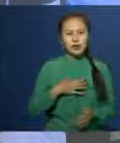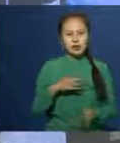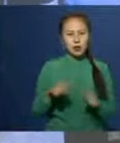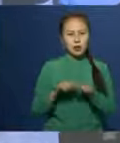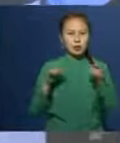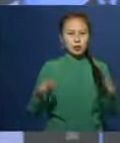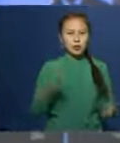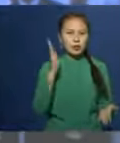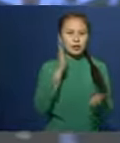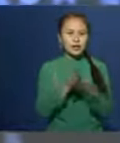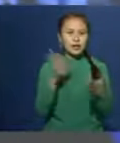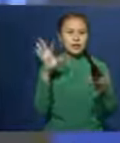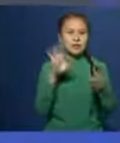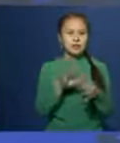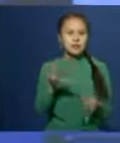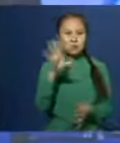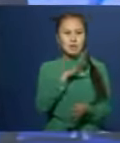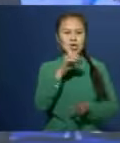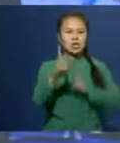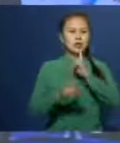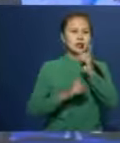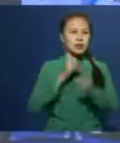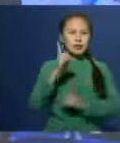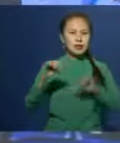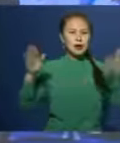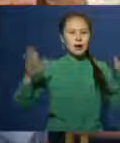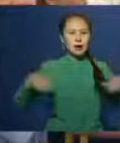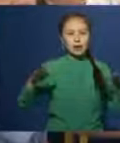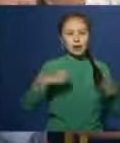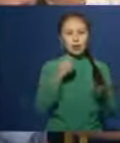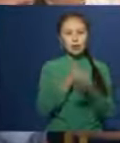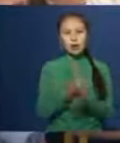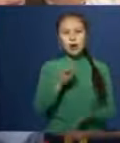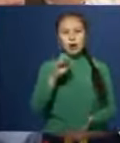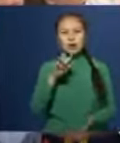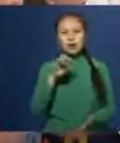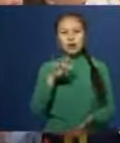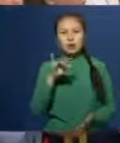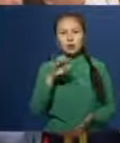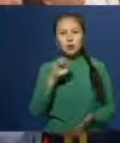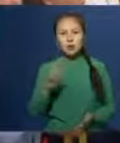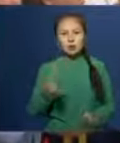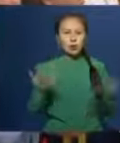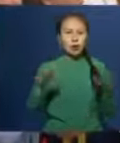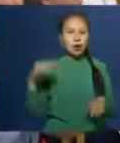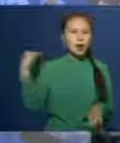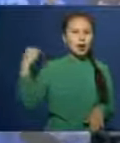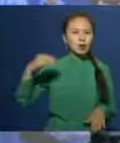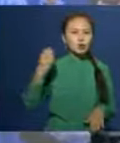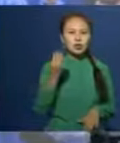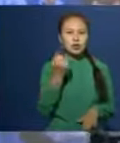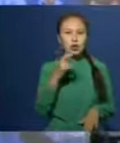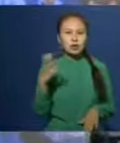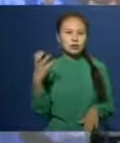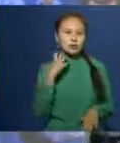қосты. Тікелей байланыс арқасында Жезқазғанмен қатар арқалықтан Маңғыстау облысының Бейнеу станциясынан, Ақтөбенің Шалқар мен